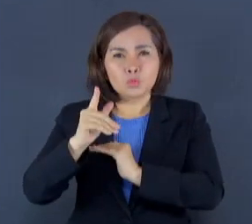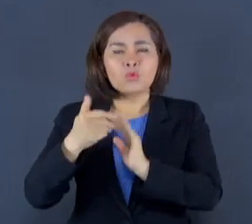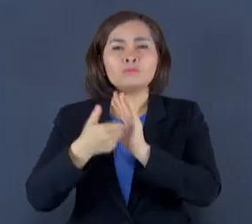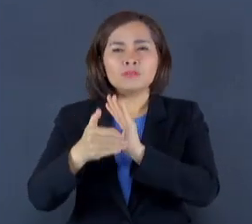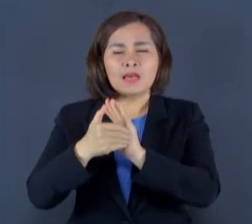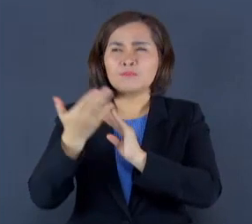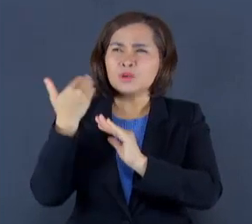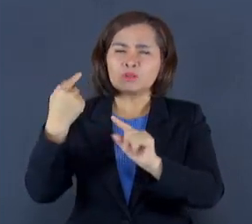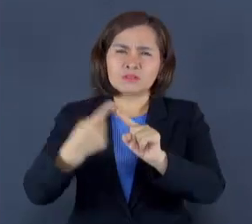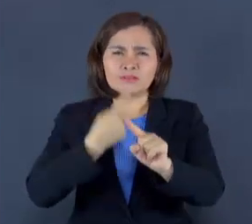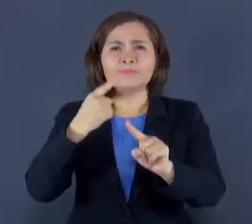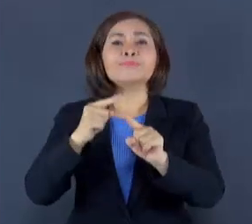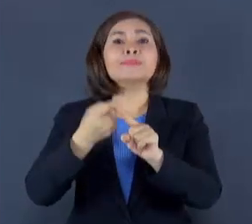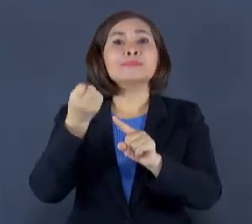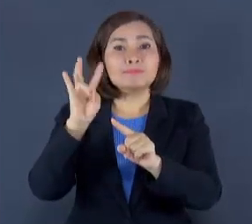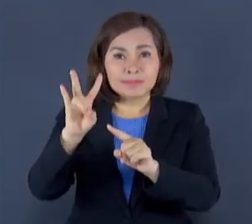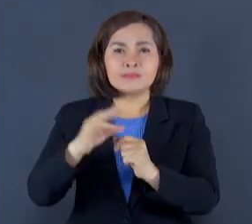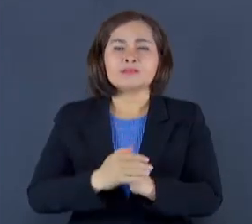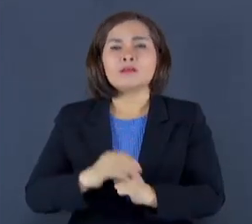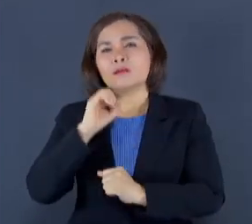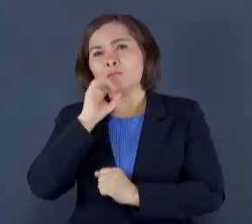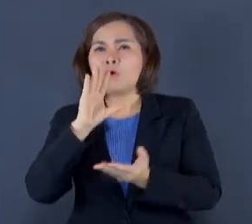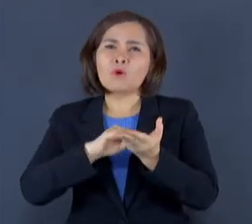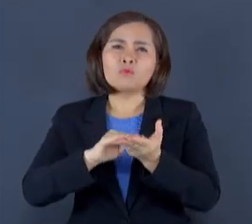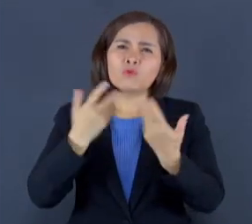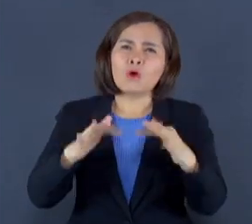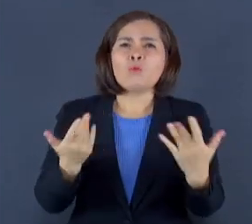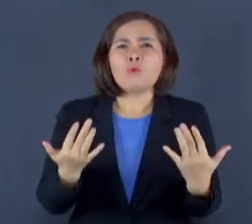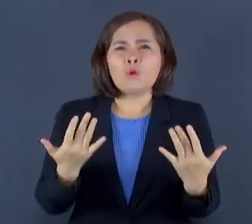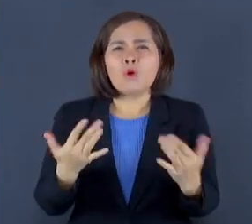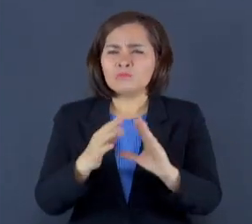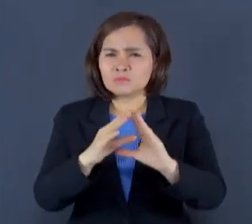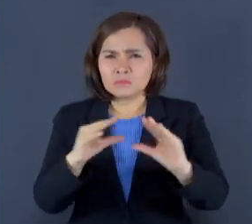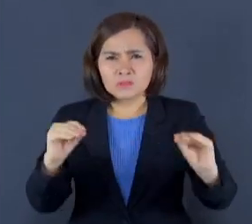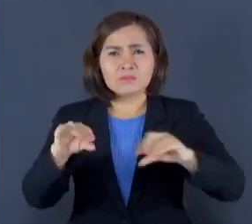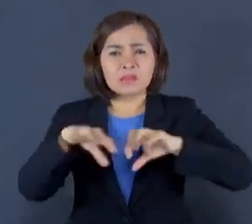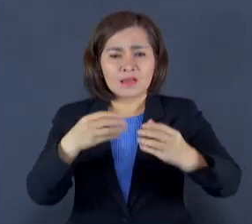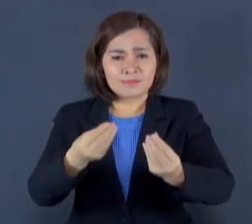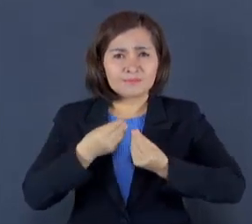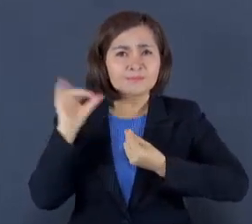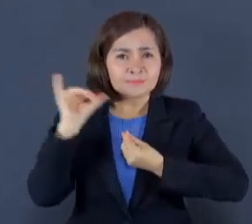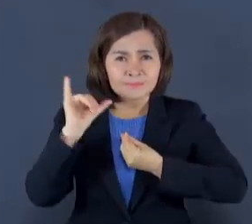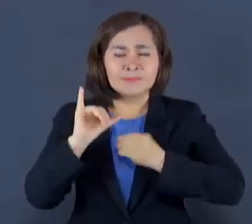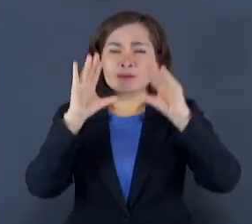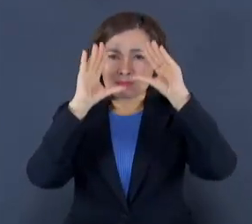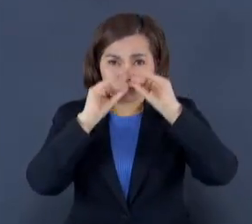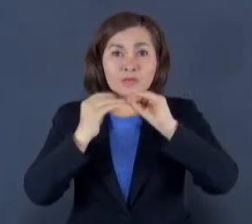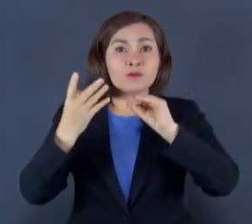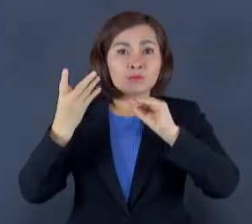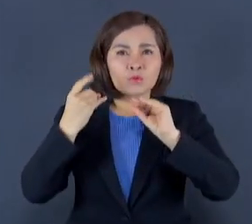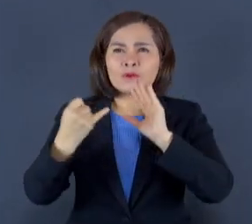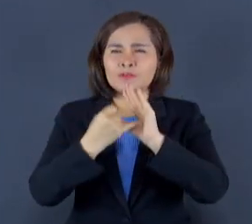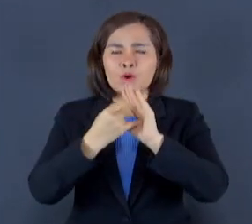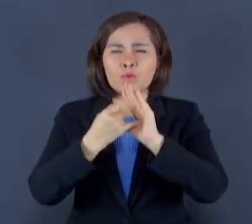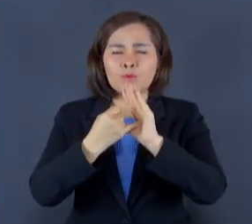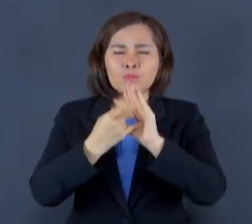งแต่วันที่17มกราคมแล้วแต่ตอนนี้คดียังไม่มีความคืบหน้ากระทั่งล่าสุดเมื่อคืนค่ะผู้ว่าราชการ